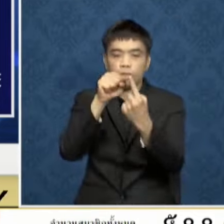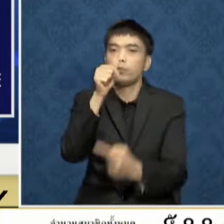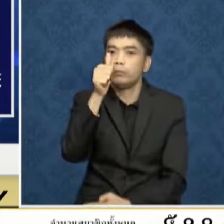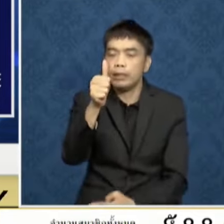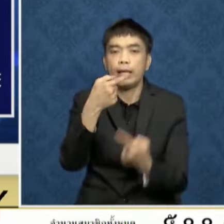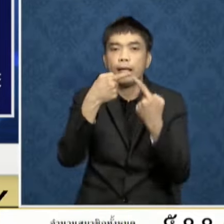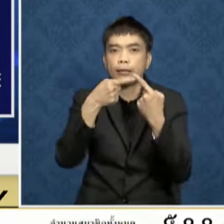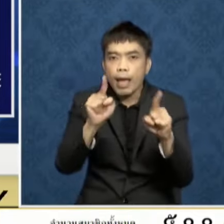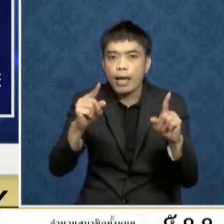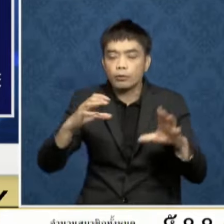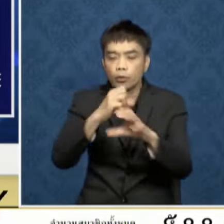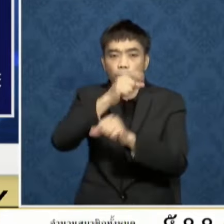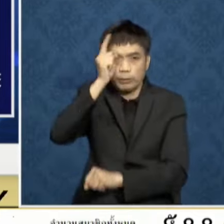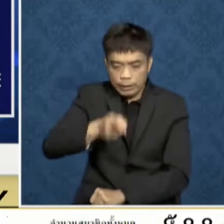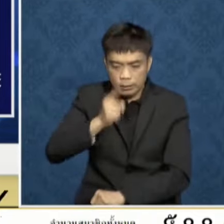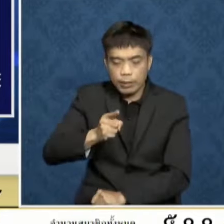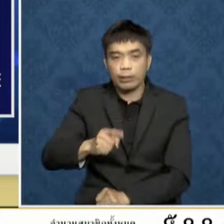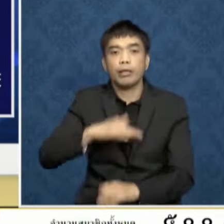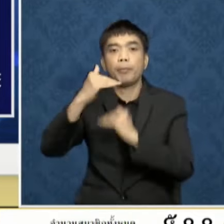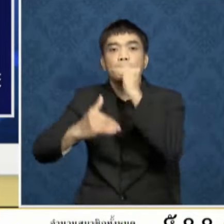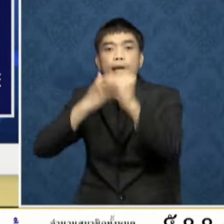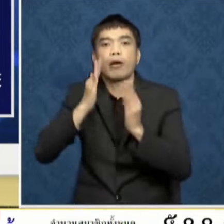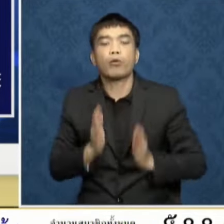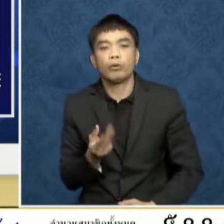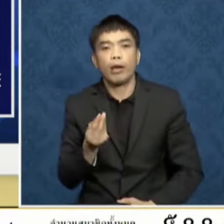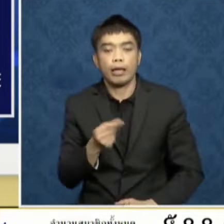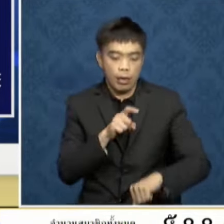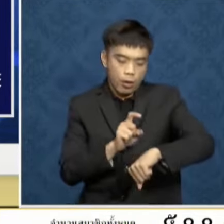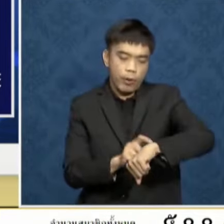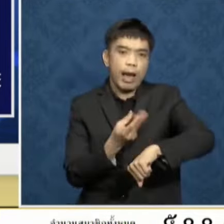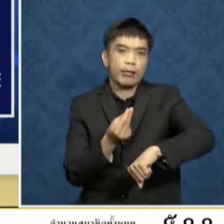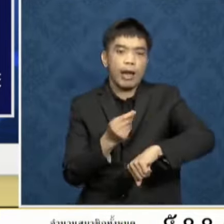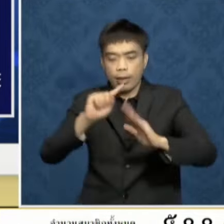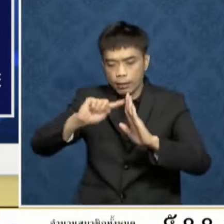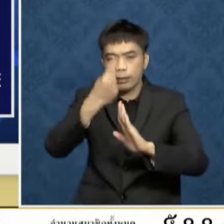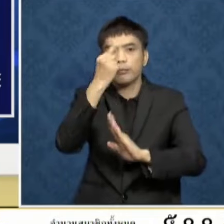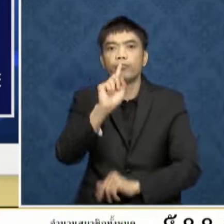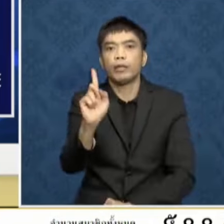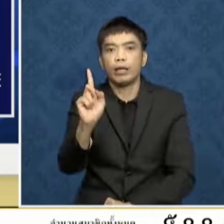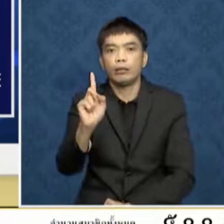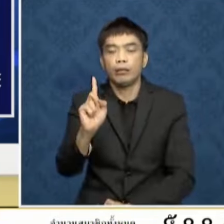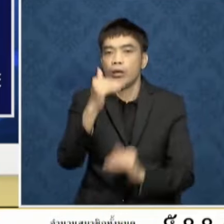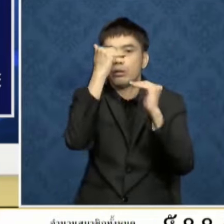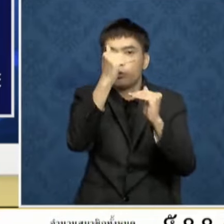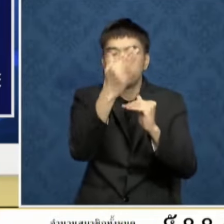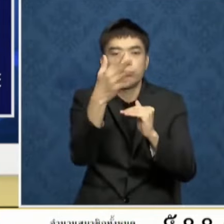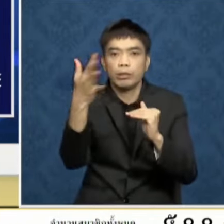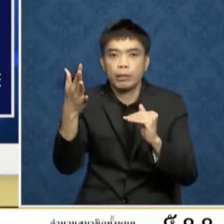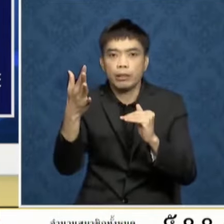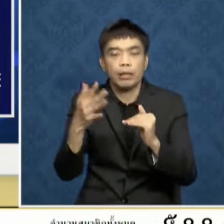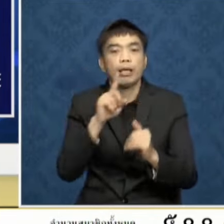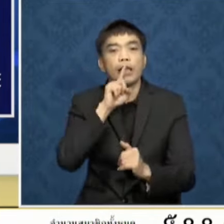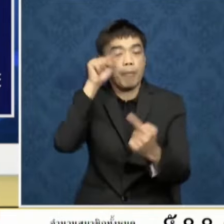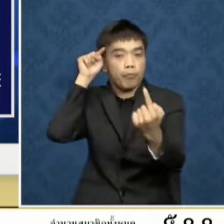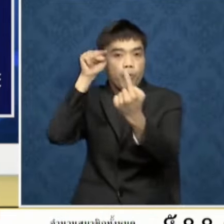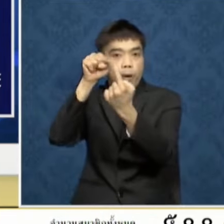พัฒนากี่คนภายในวันไหนกี่โมงกันแน่คะสรุปแล้วเป้าหมาย 20ล้านคนนี้ยังคงอยู่หรือ